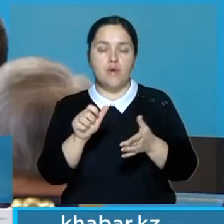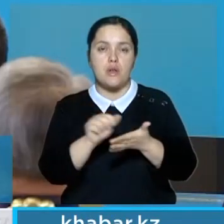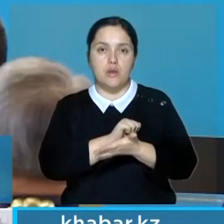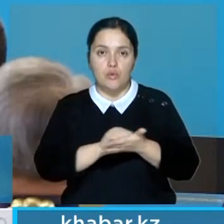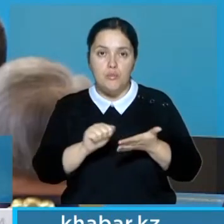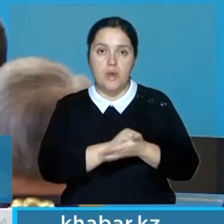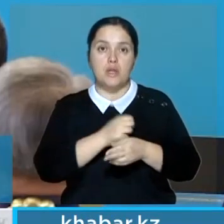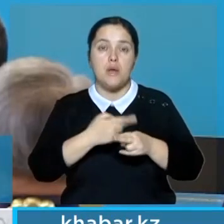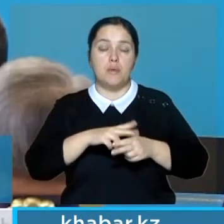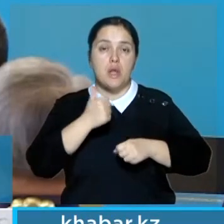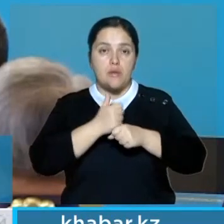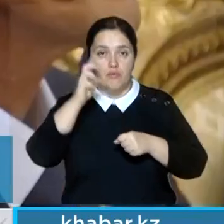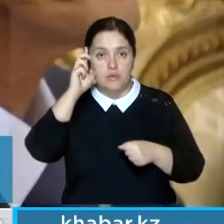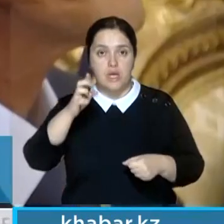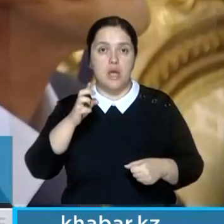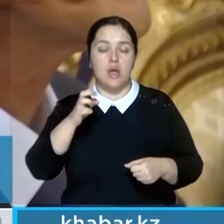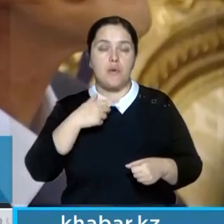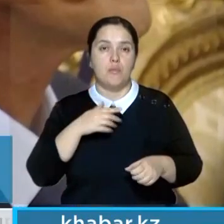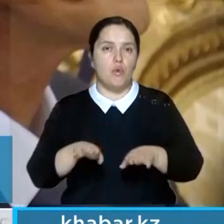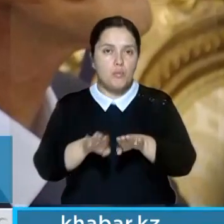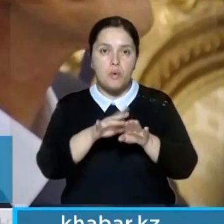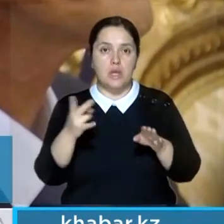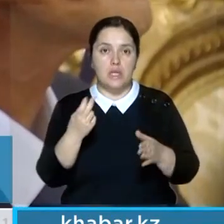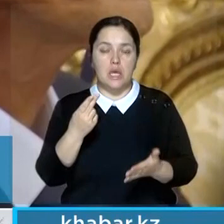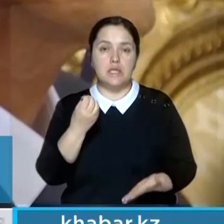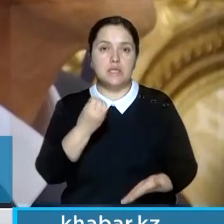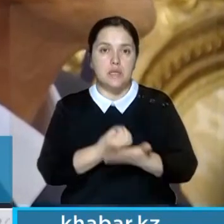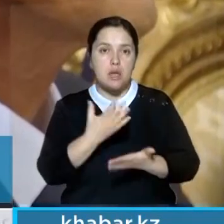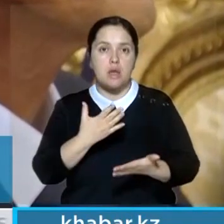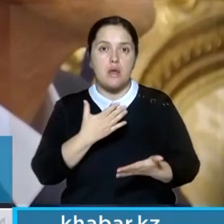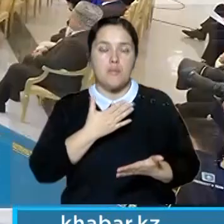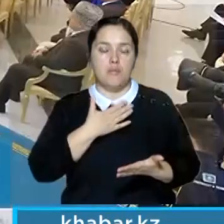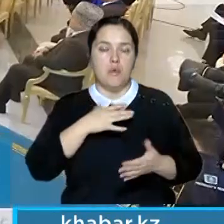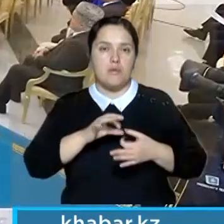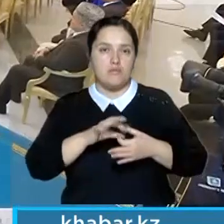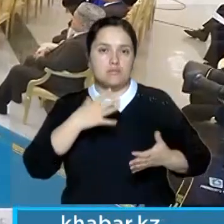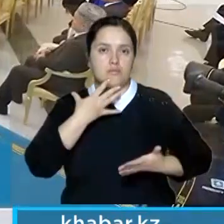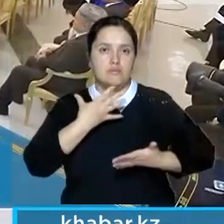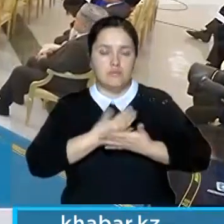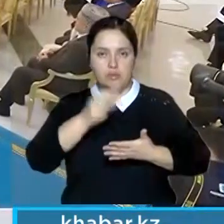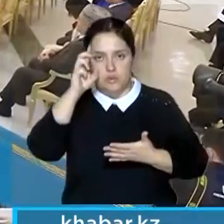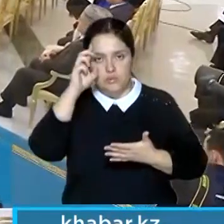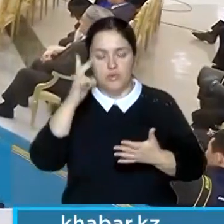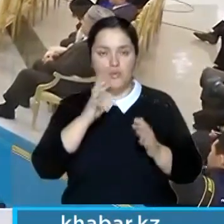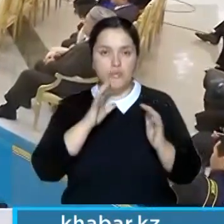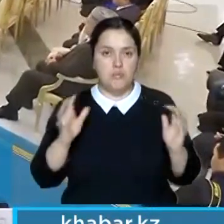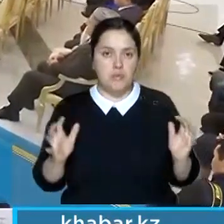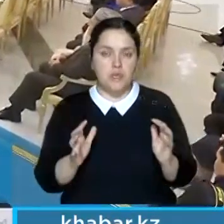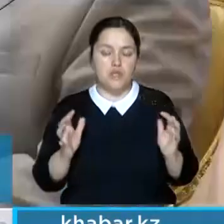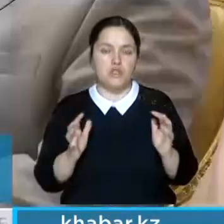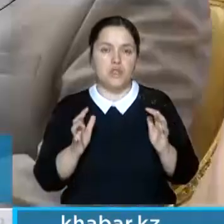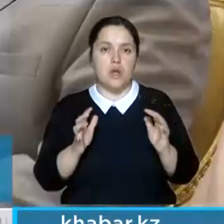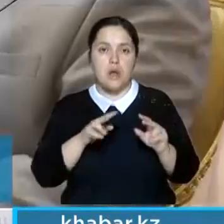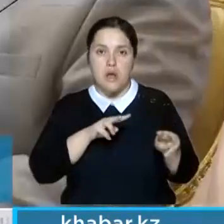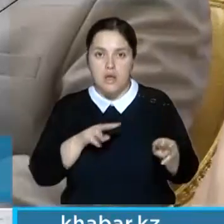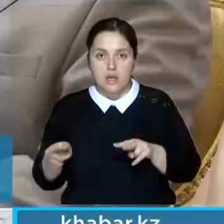государства отметил, что наша главная общенациональная ценность – это наша независимость, которую надо беречь и охранять.